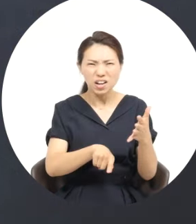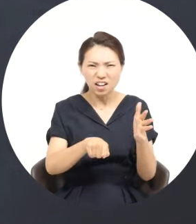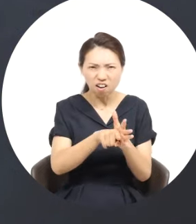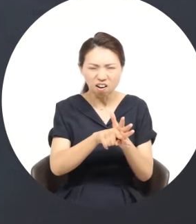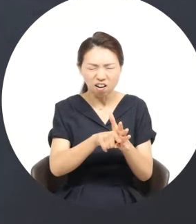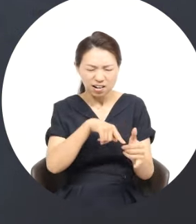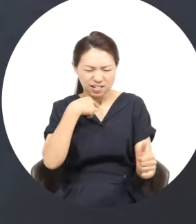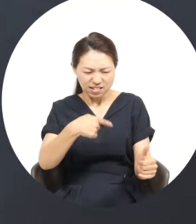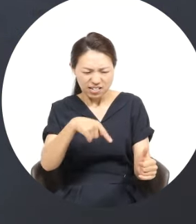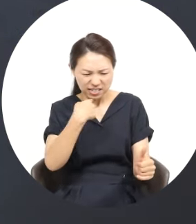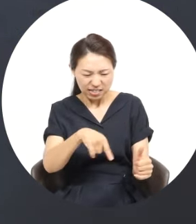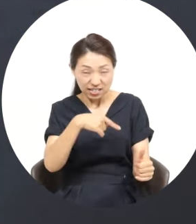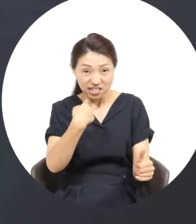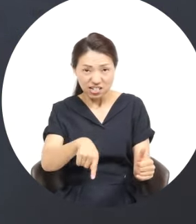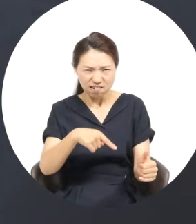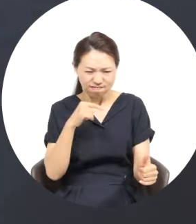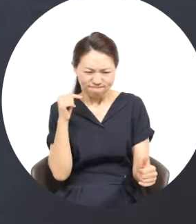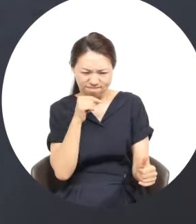어릴 때부터